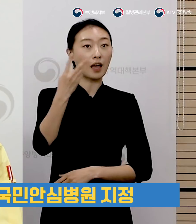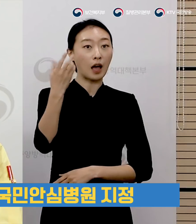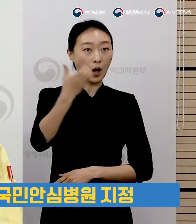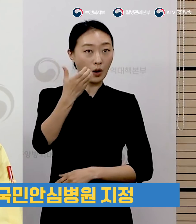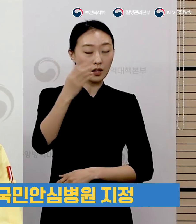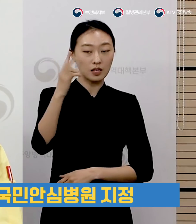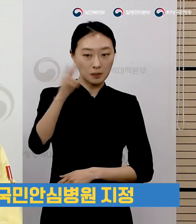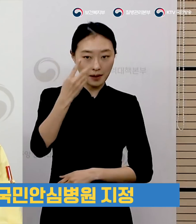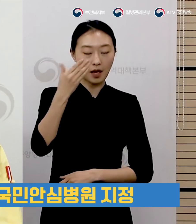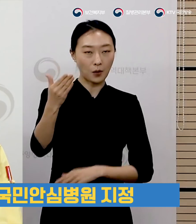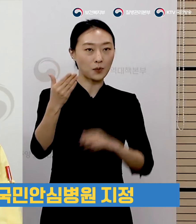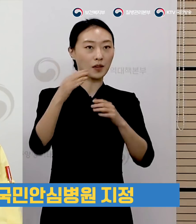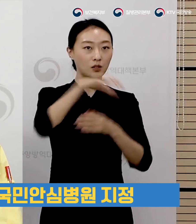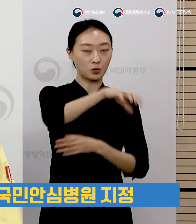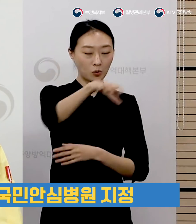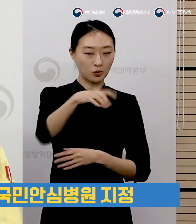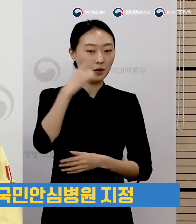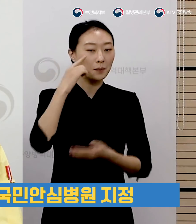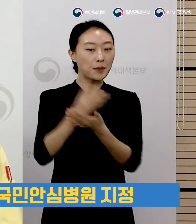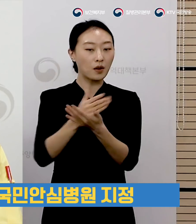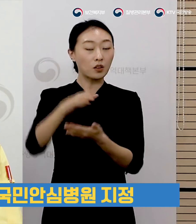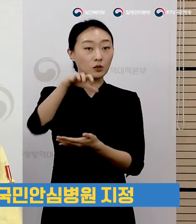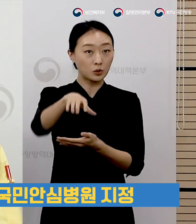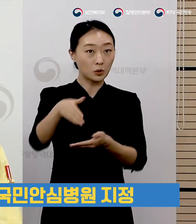검체 채취가 가능한 선별진료소를,